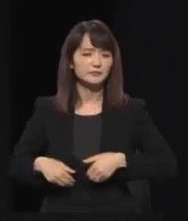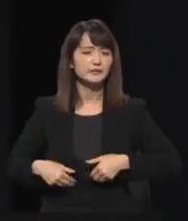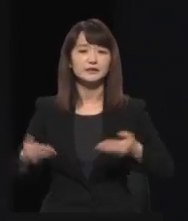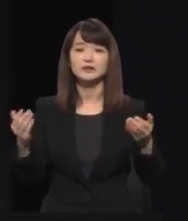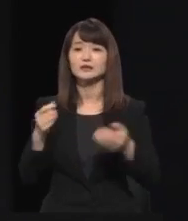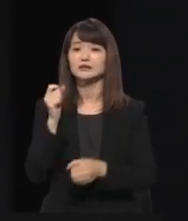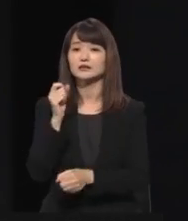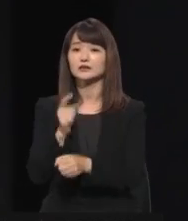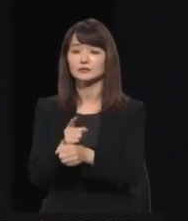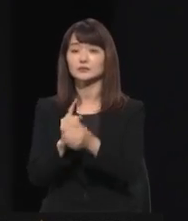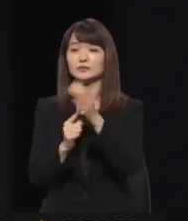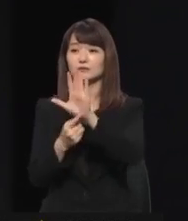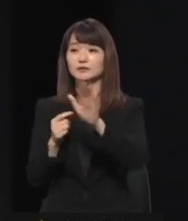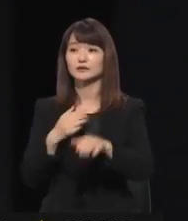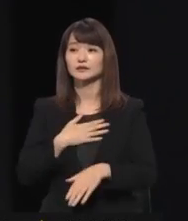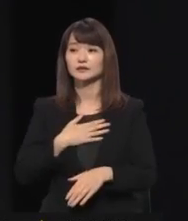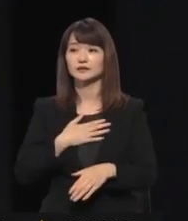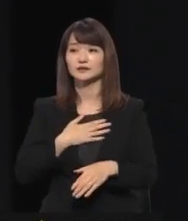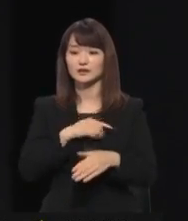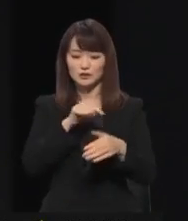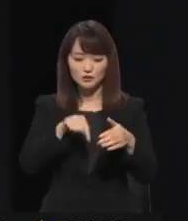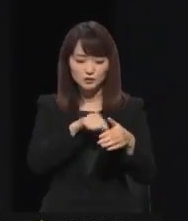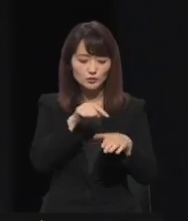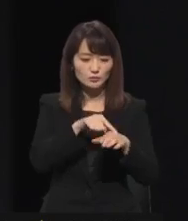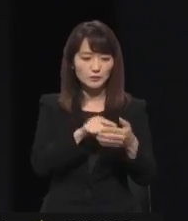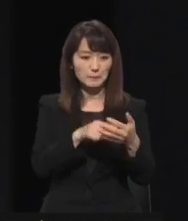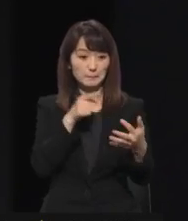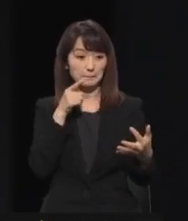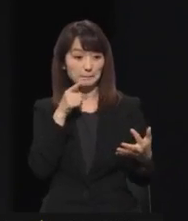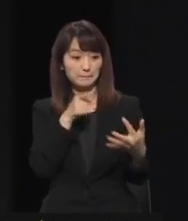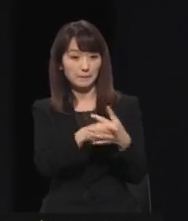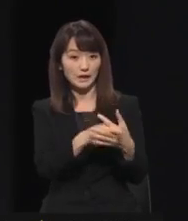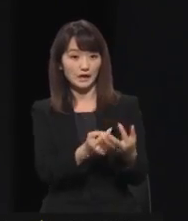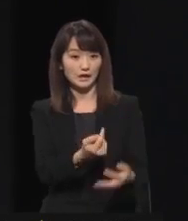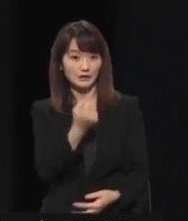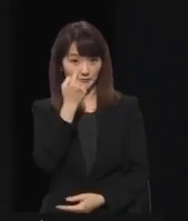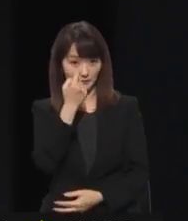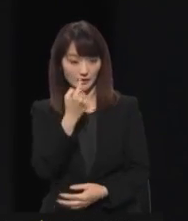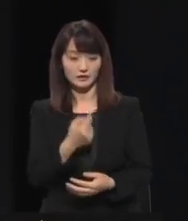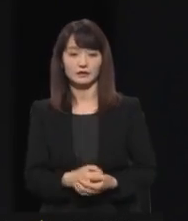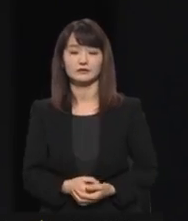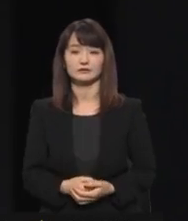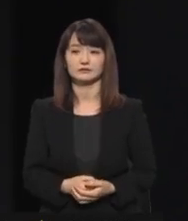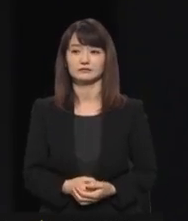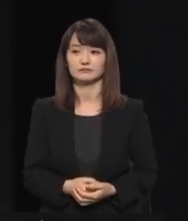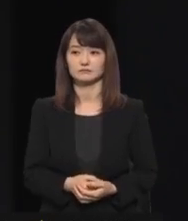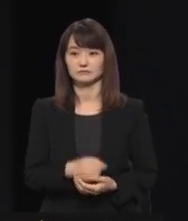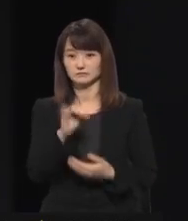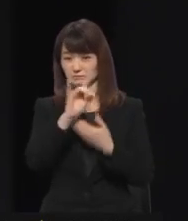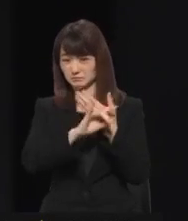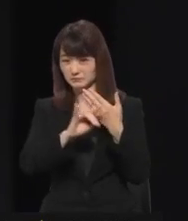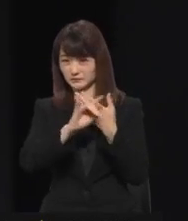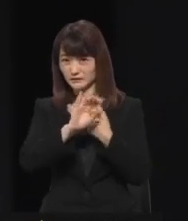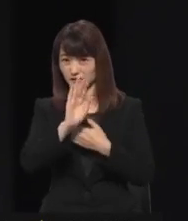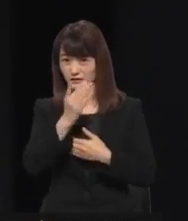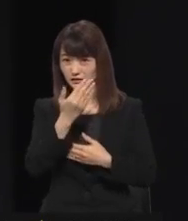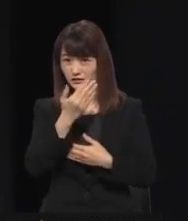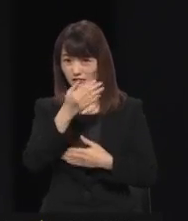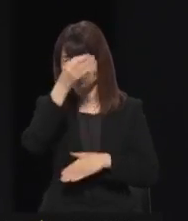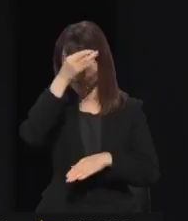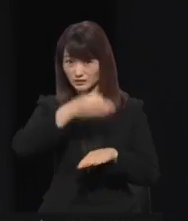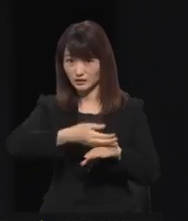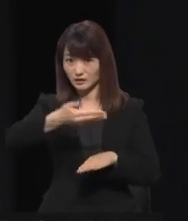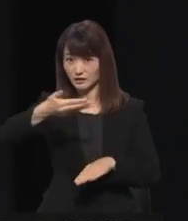들어가는 것이고 내 속 생각을 다들 쳤는데 에 여기에 대해서 뭐 핑계 된다고 해서 이 받아들여지게 씁니까 예